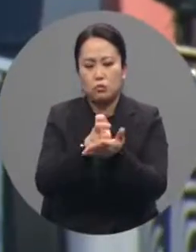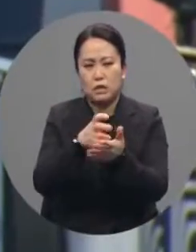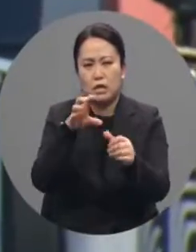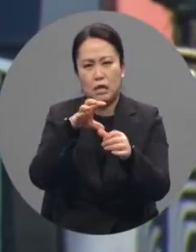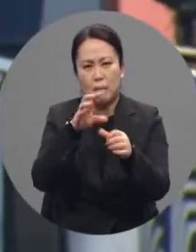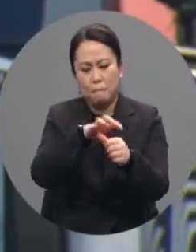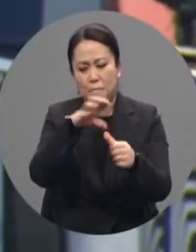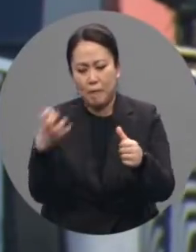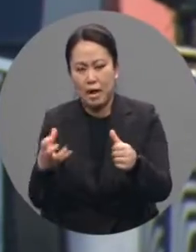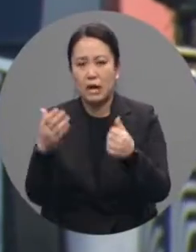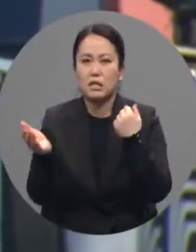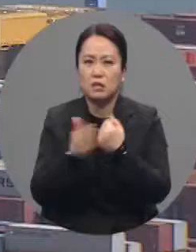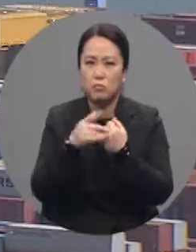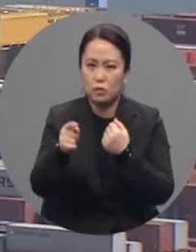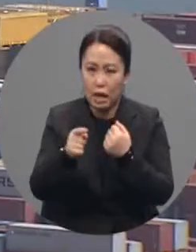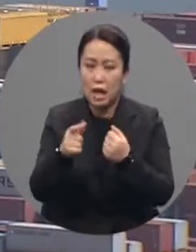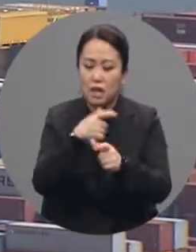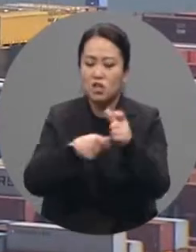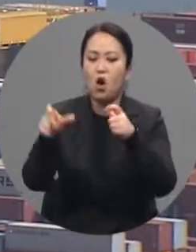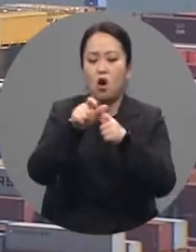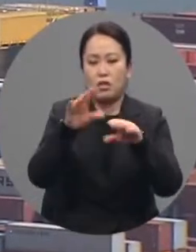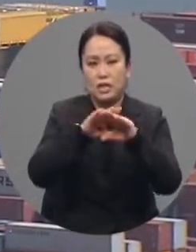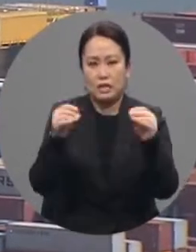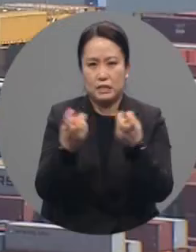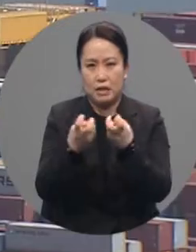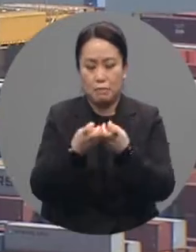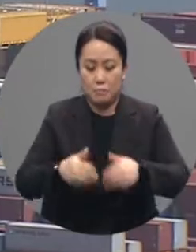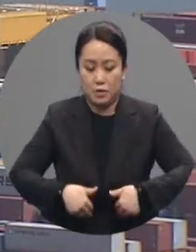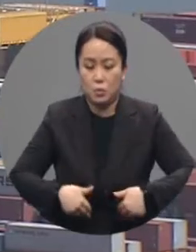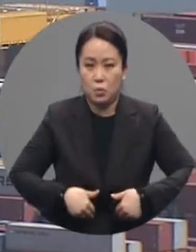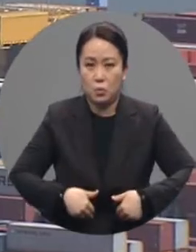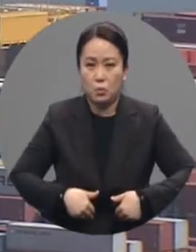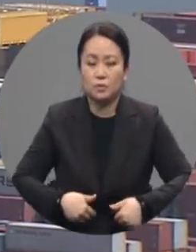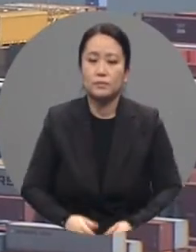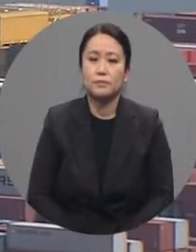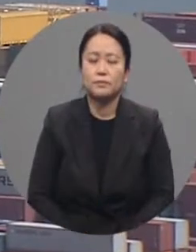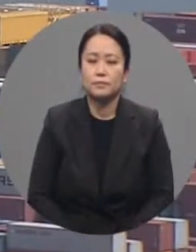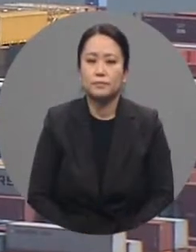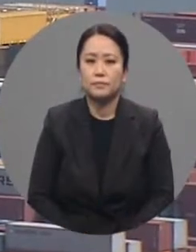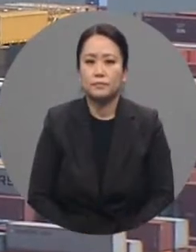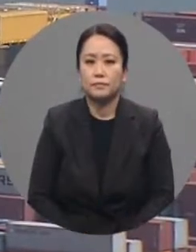추가적인 대책도 뒤따라야 할 것으로 예상됩니다. MBC 뉴스 박준호입니다.